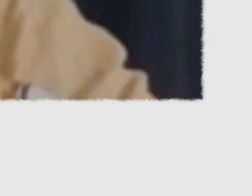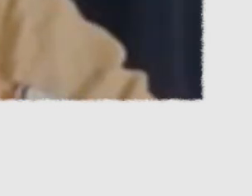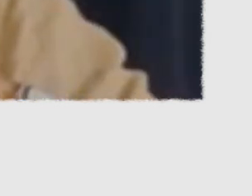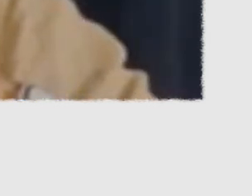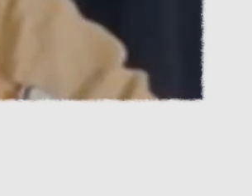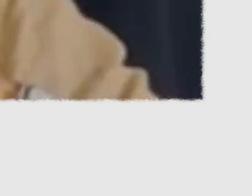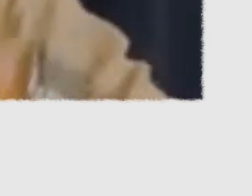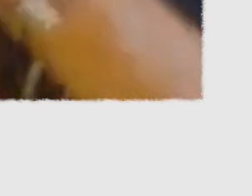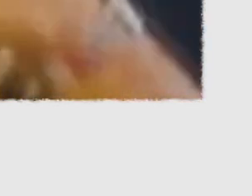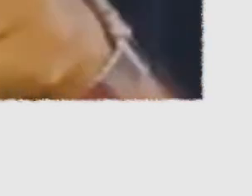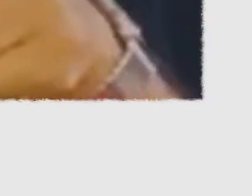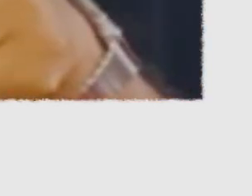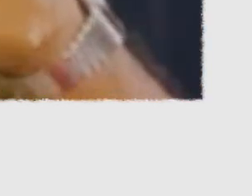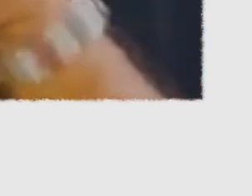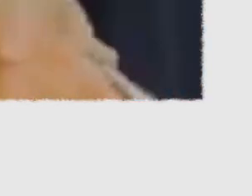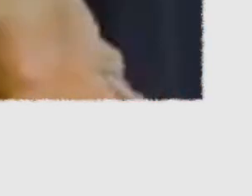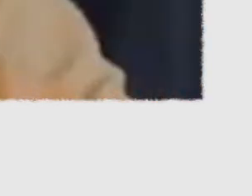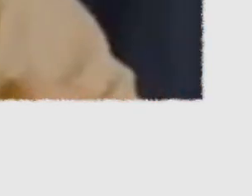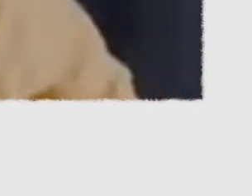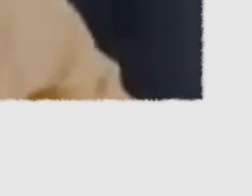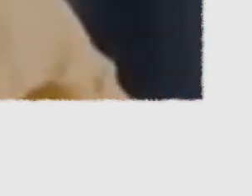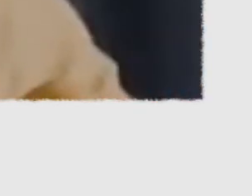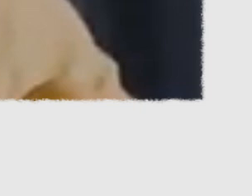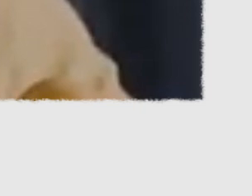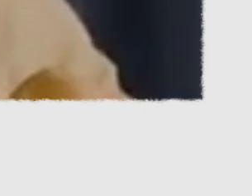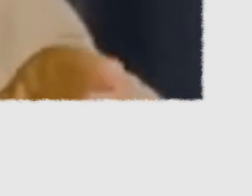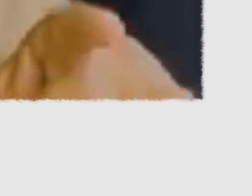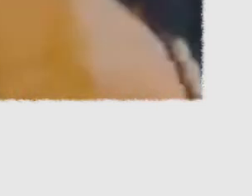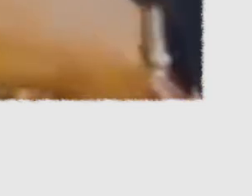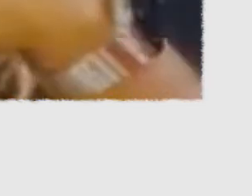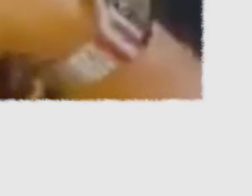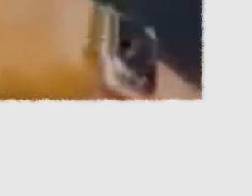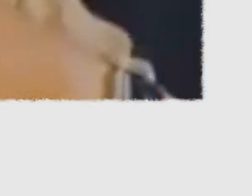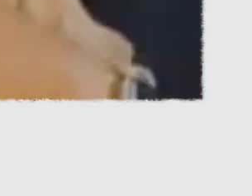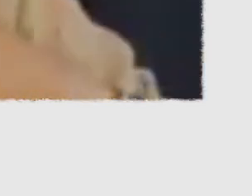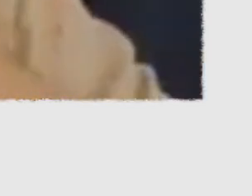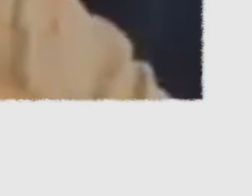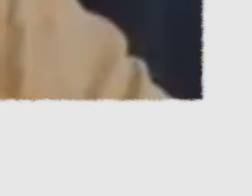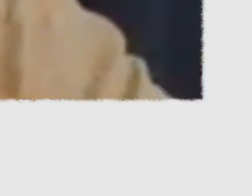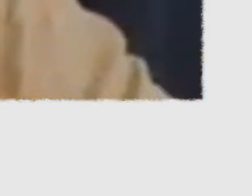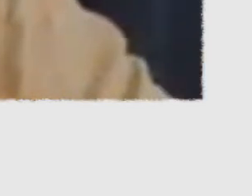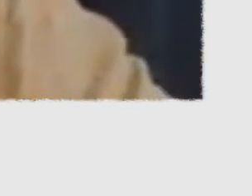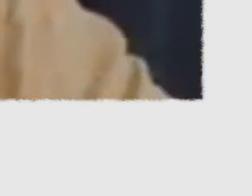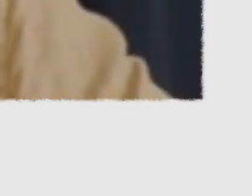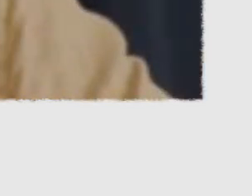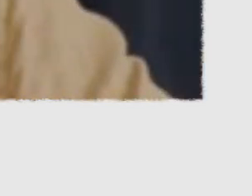நான் வந்து அது பிழை, அது ஒரு துரோகம் என்று யாரும் சொல்லினோம் என்றால், நான் அந்த